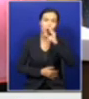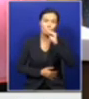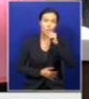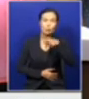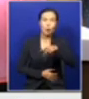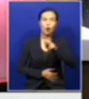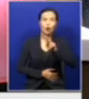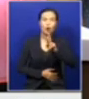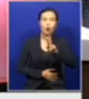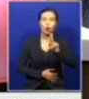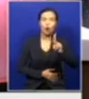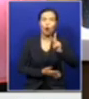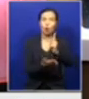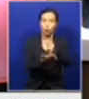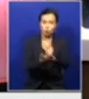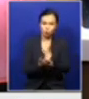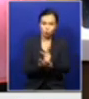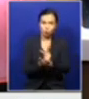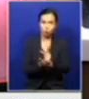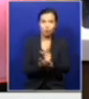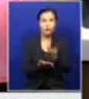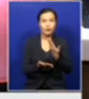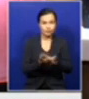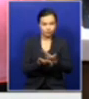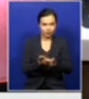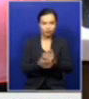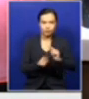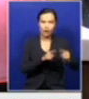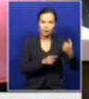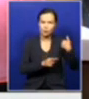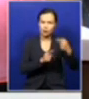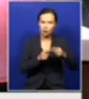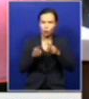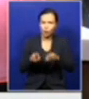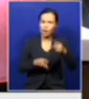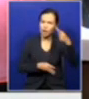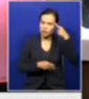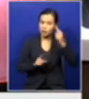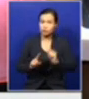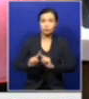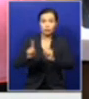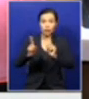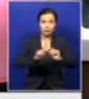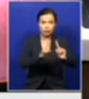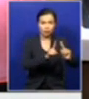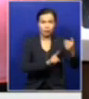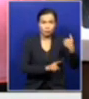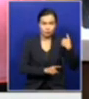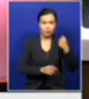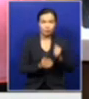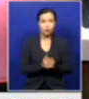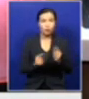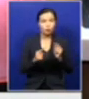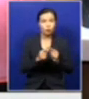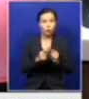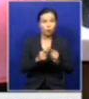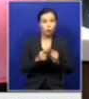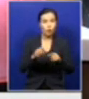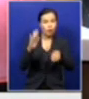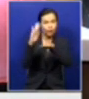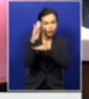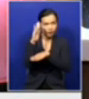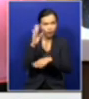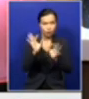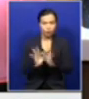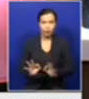กู้เงินฉบับนี้ค่ะสมาชิกแต่ละท่านอาจจะมีความคิดเห็นที่แตกต่างกันบ้างในเรื่องการลำดับความสำคัญและความเ